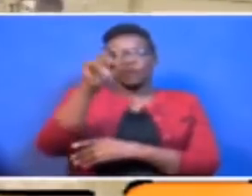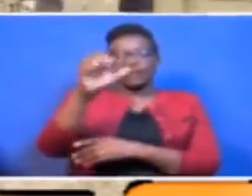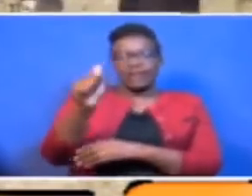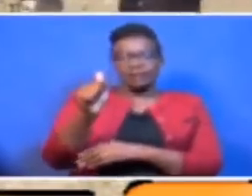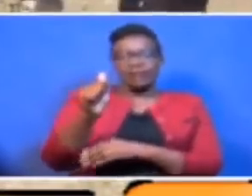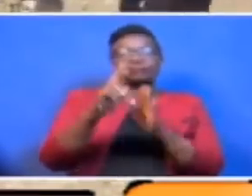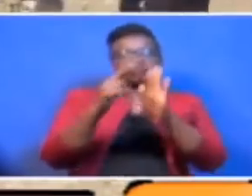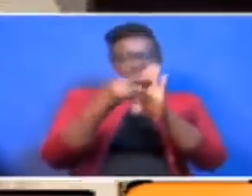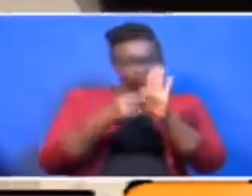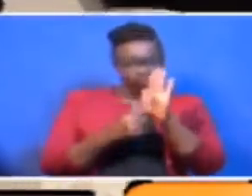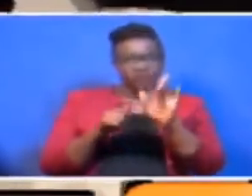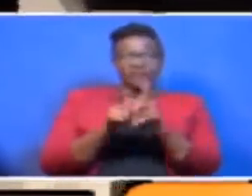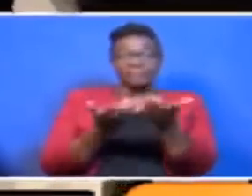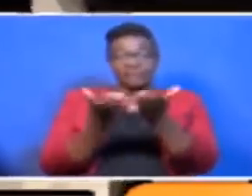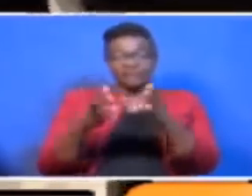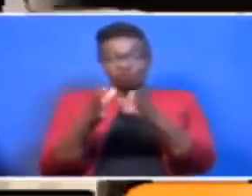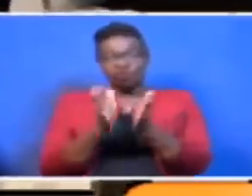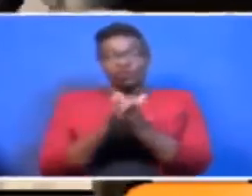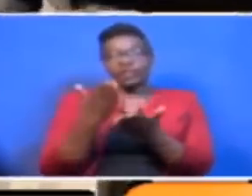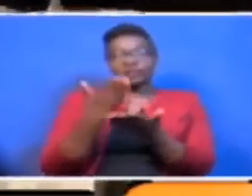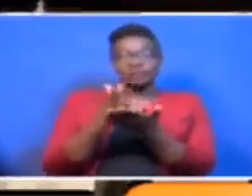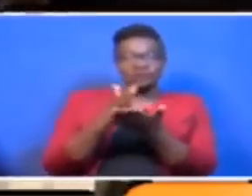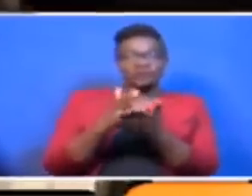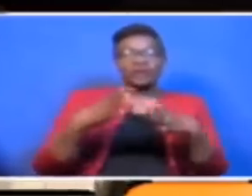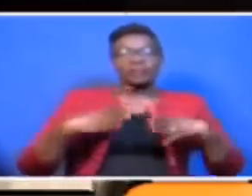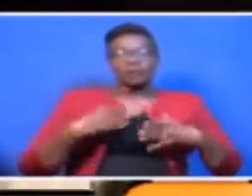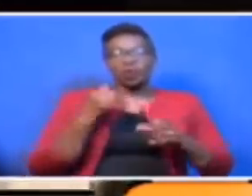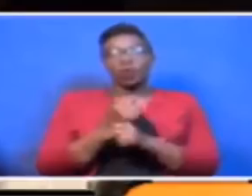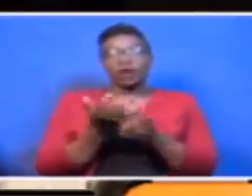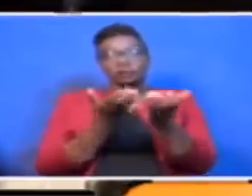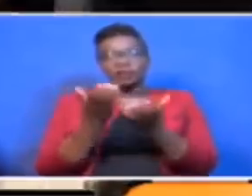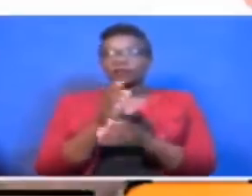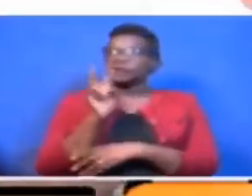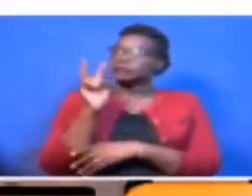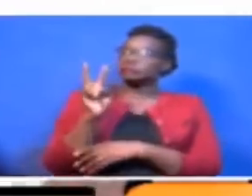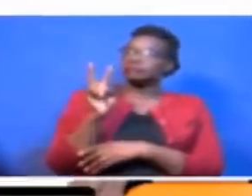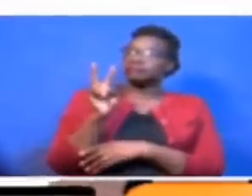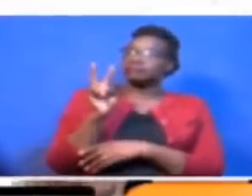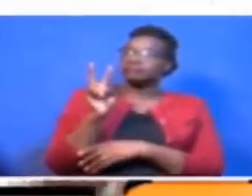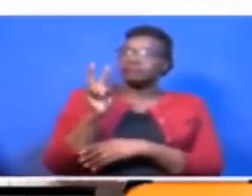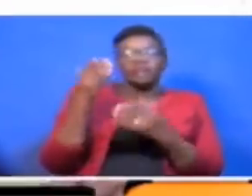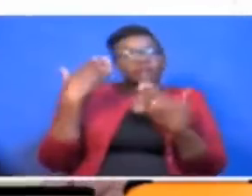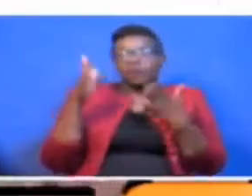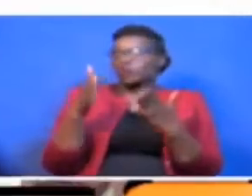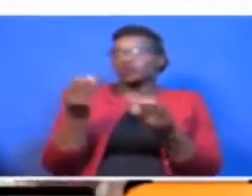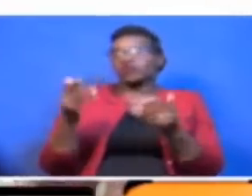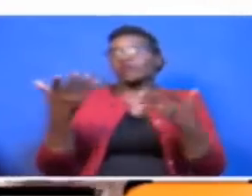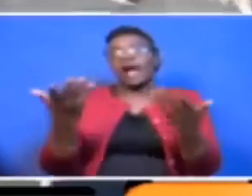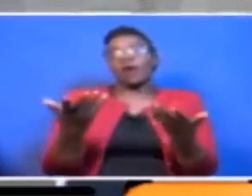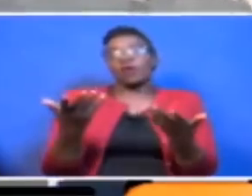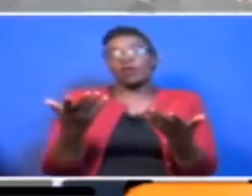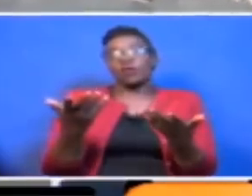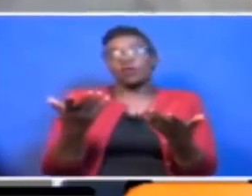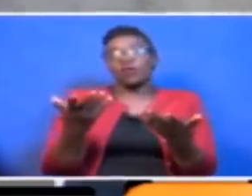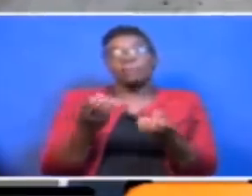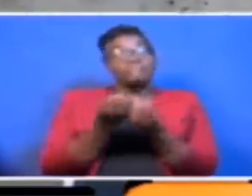na wafanyabiashara ambao walikuwa wanaendesha shughuli tofauti ndani ya jumba hili wakiangalia na kutazama pasi na kujua wakitegue vipi kitandawili hiki.